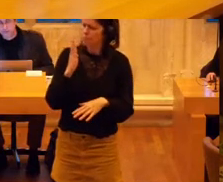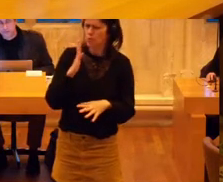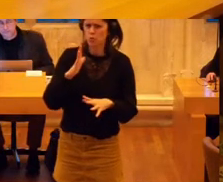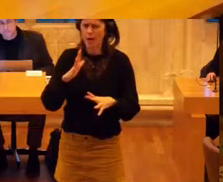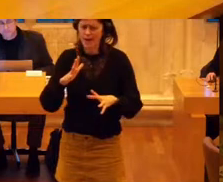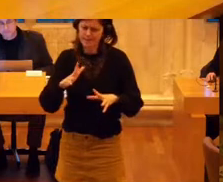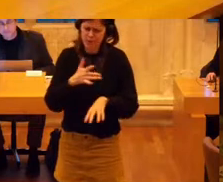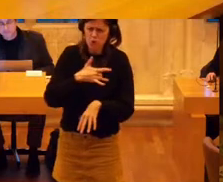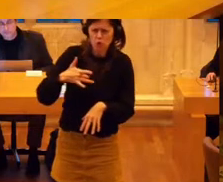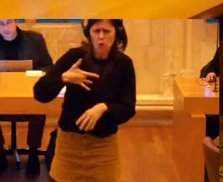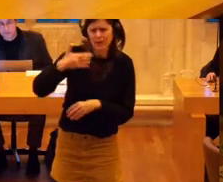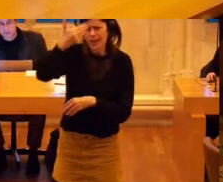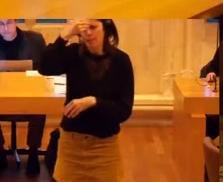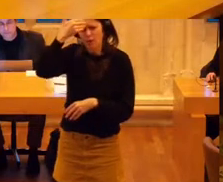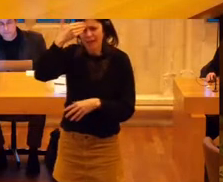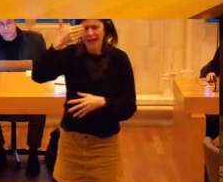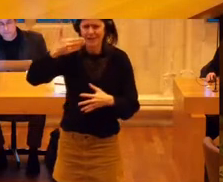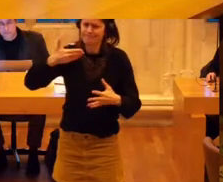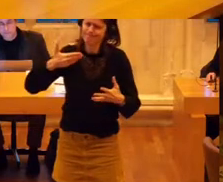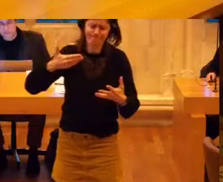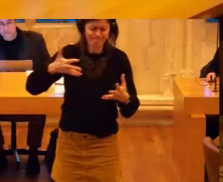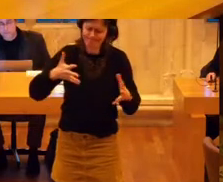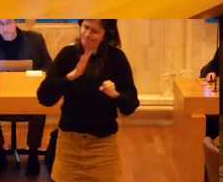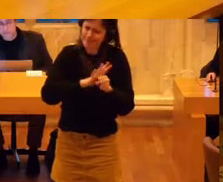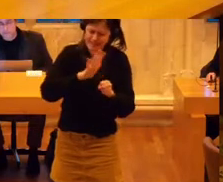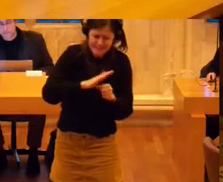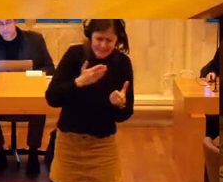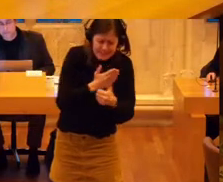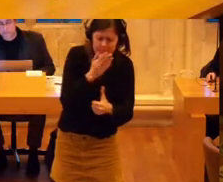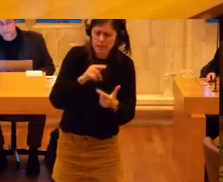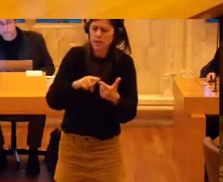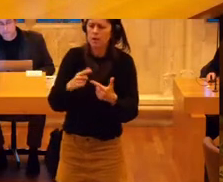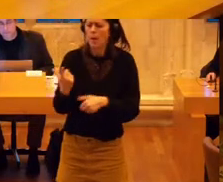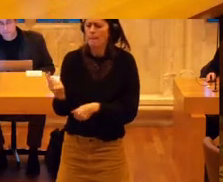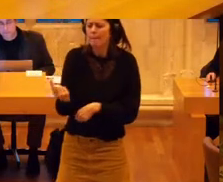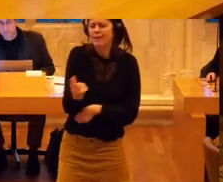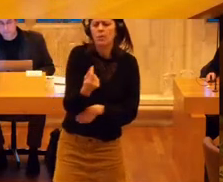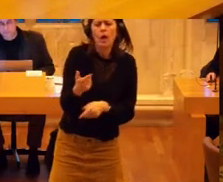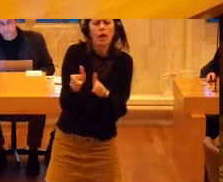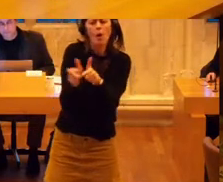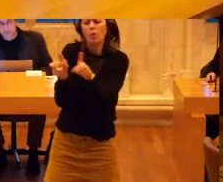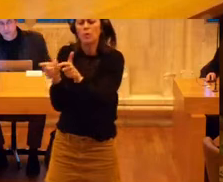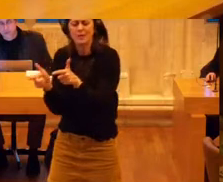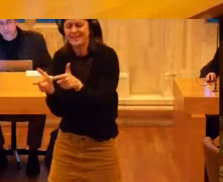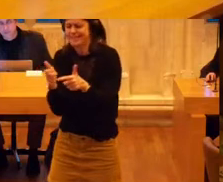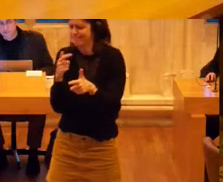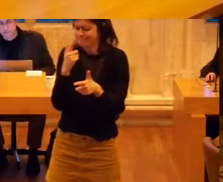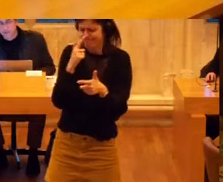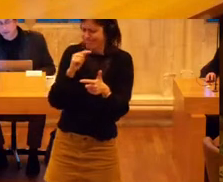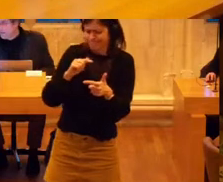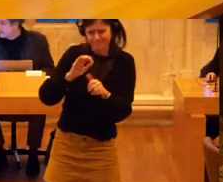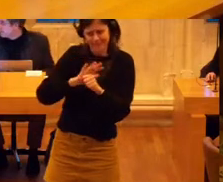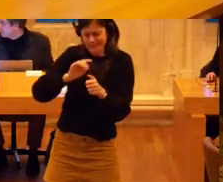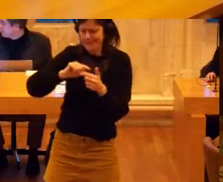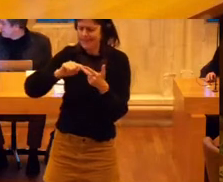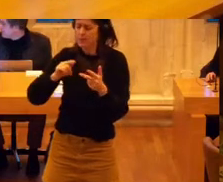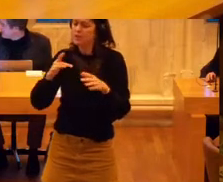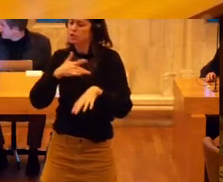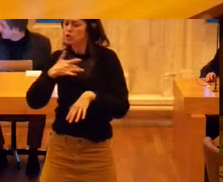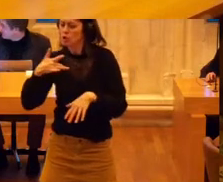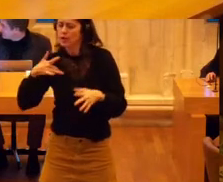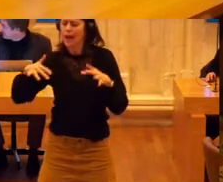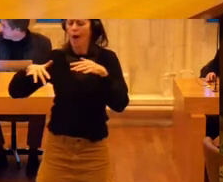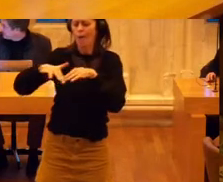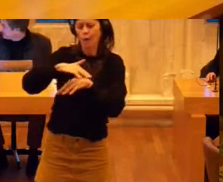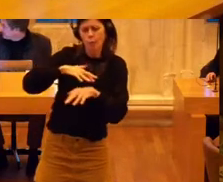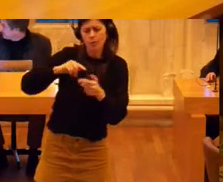matière de santé mentale, en matière de partenariat structurel, sur la santé environnementale, sur les